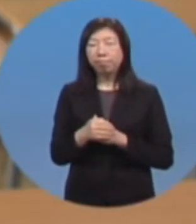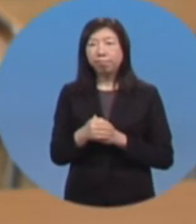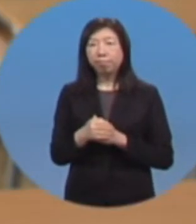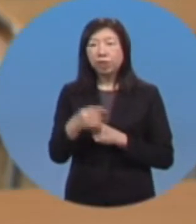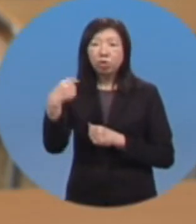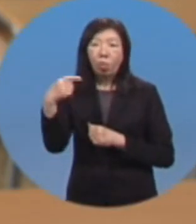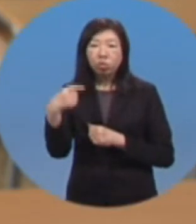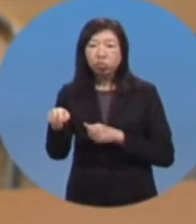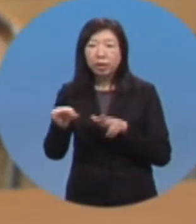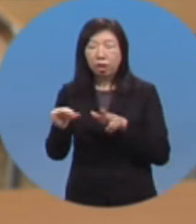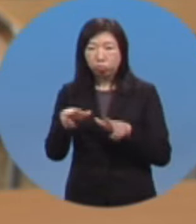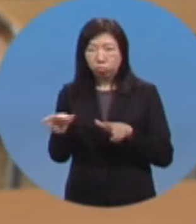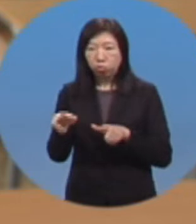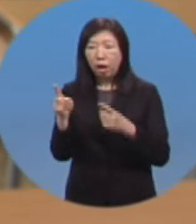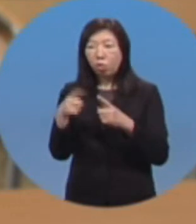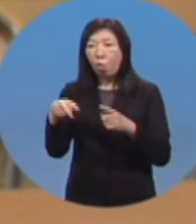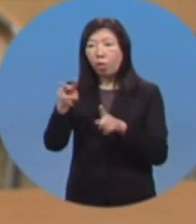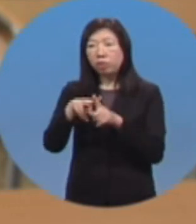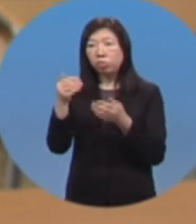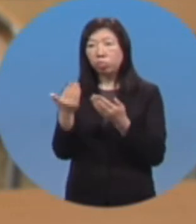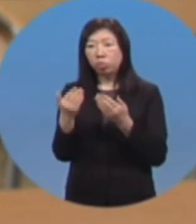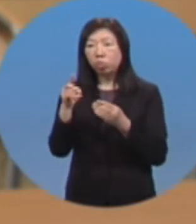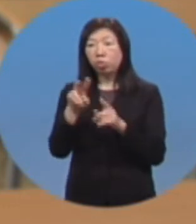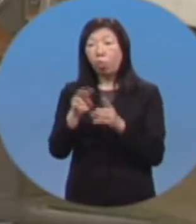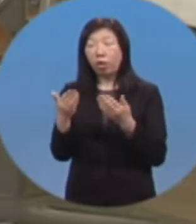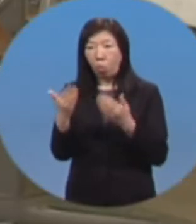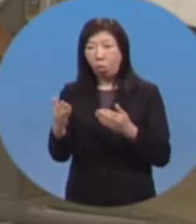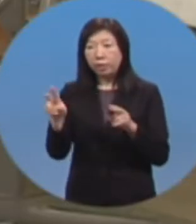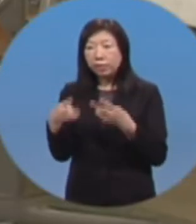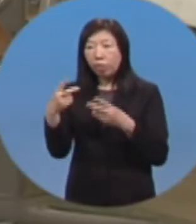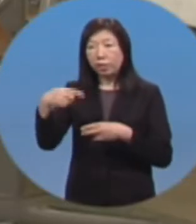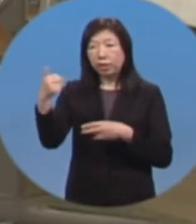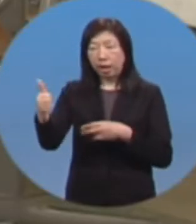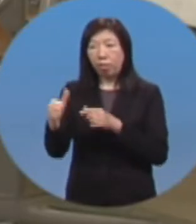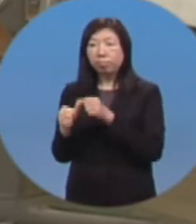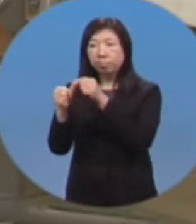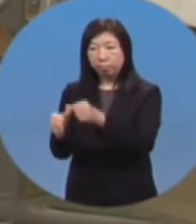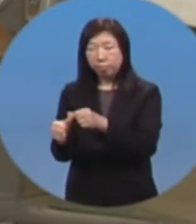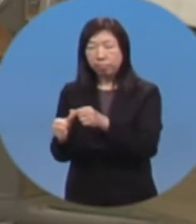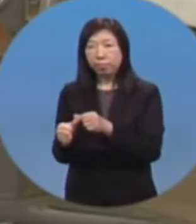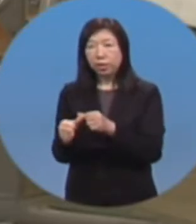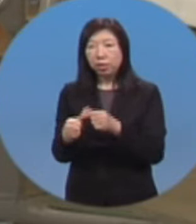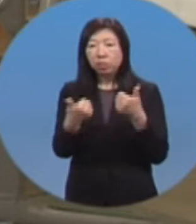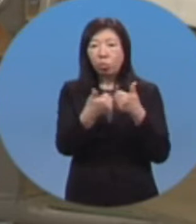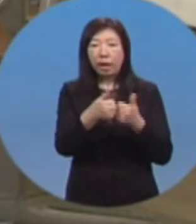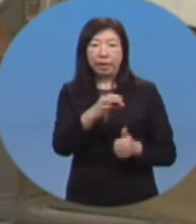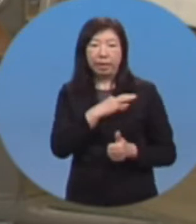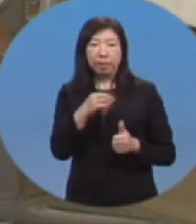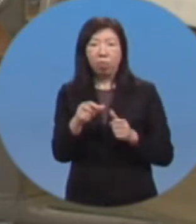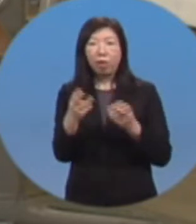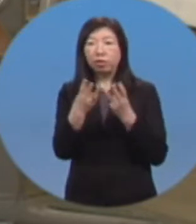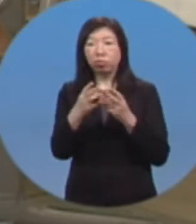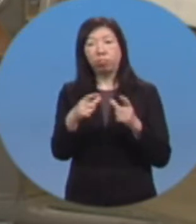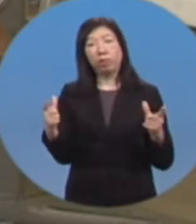教育施策では、公立小学校に県独自で専科教員等を配置するとともに、スクールカウンセラーを増員